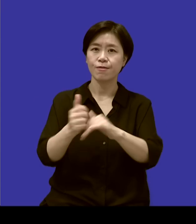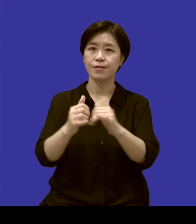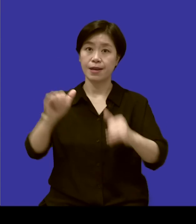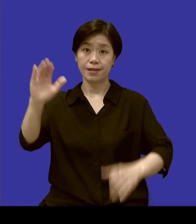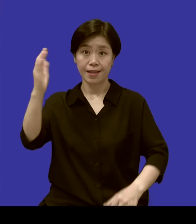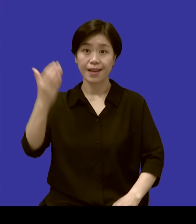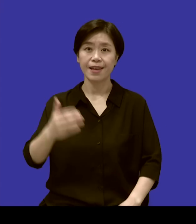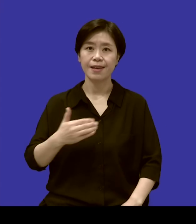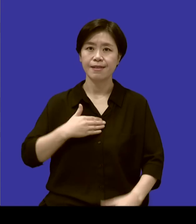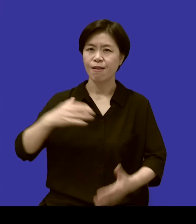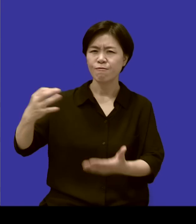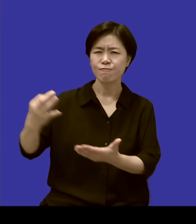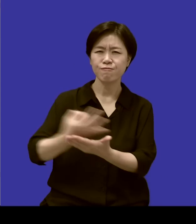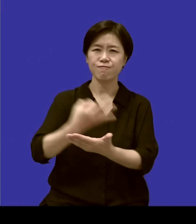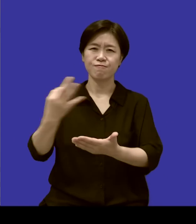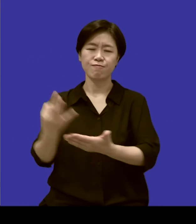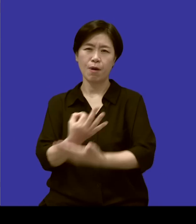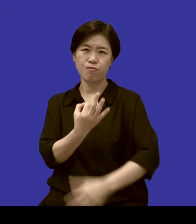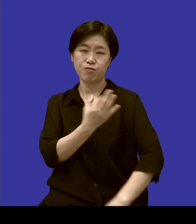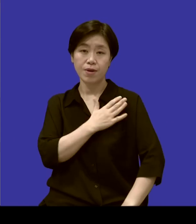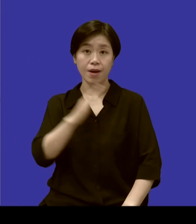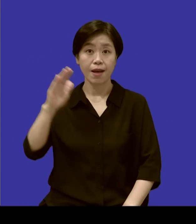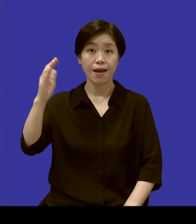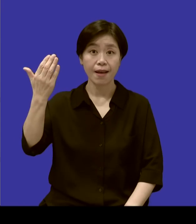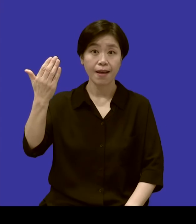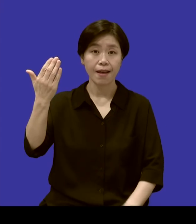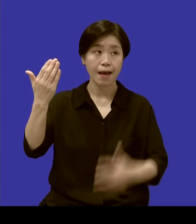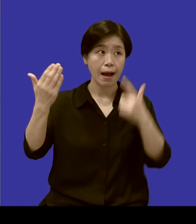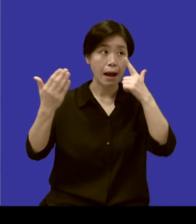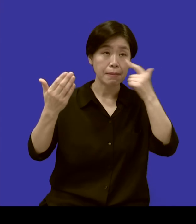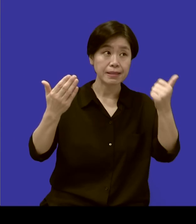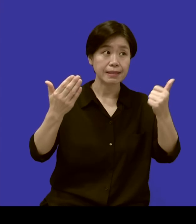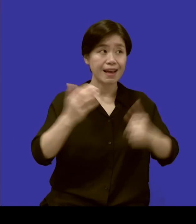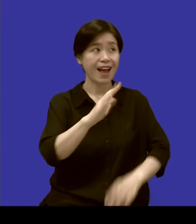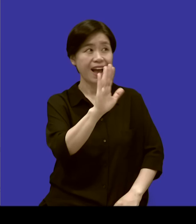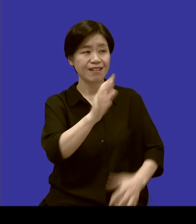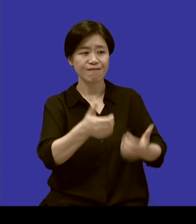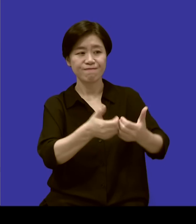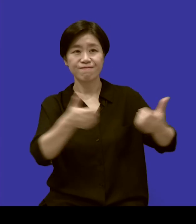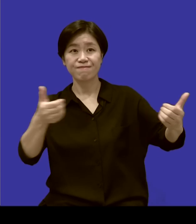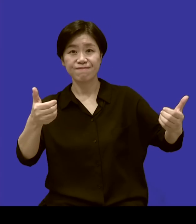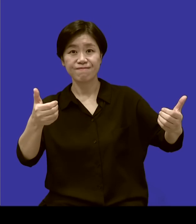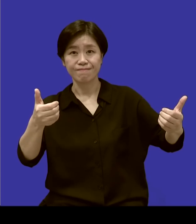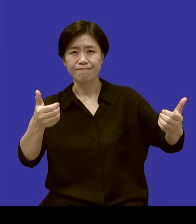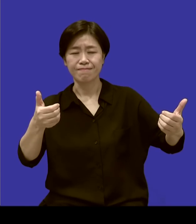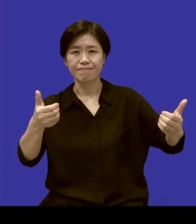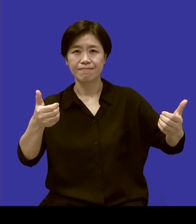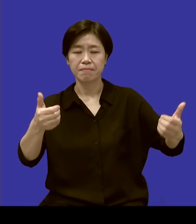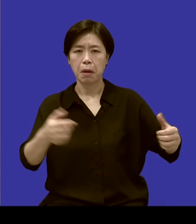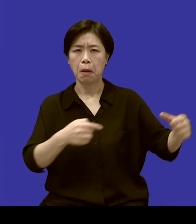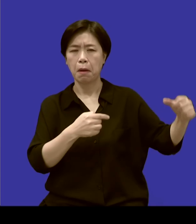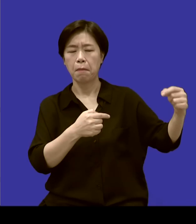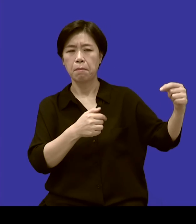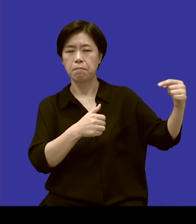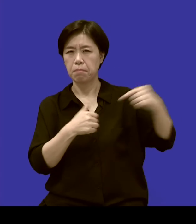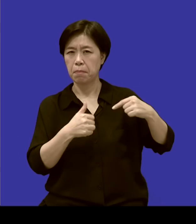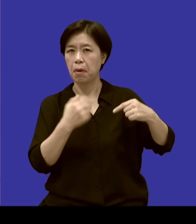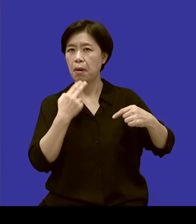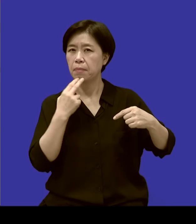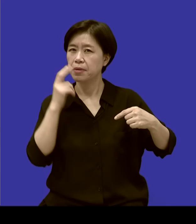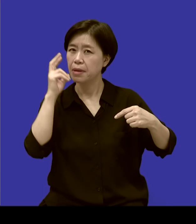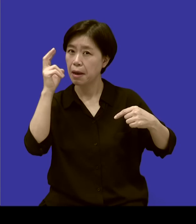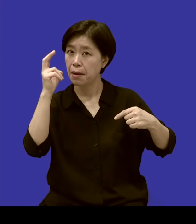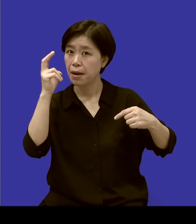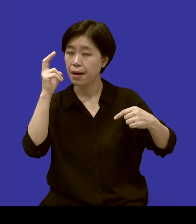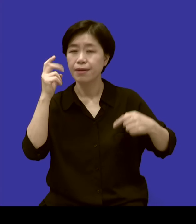돼서 경제적으로 돈도 많이 벌고 네. 그러면 아버지가 또 가방 갖고 와 이런 건 안 시킬 거다. 네, 네. 그래서